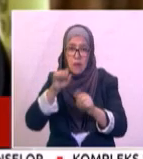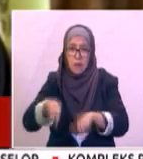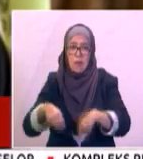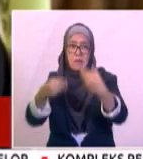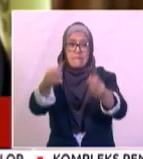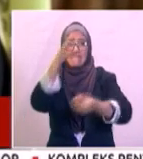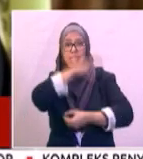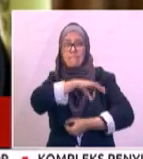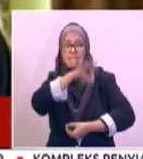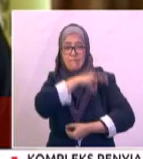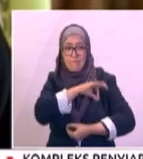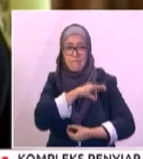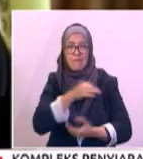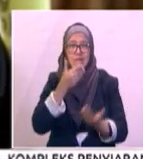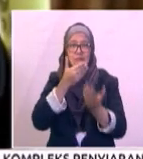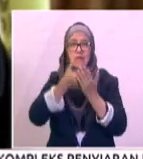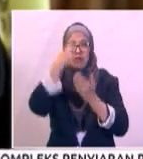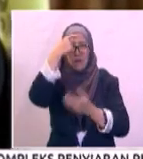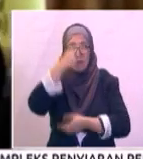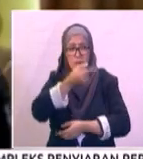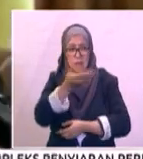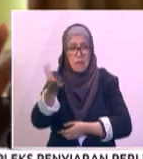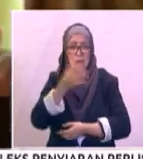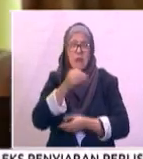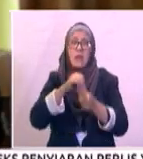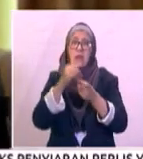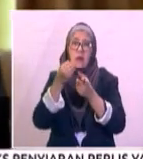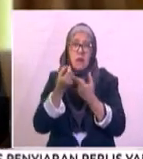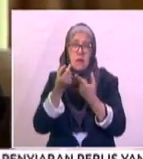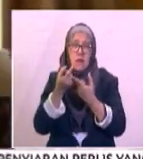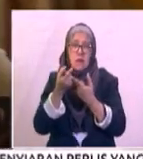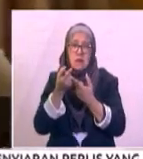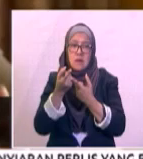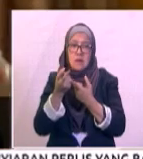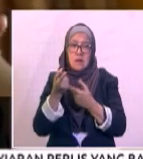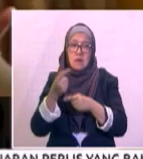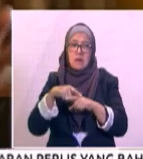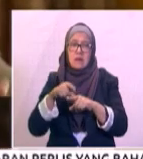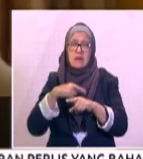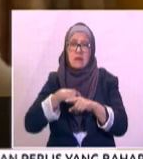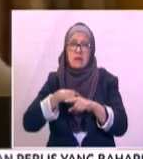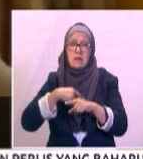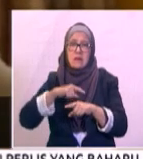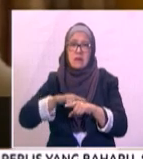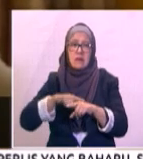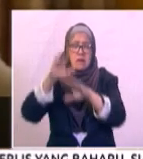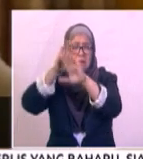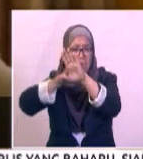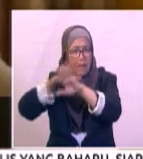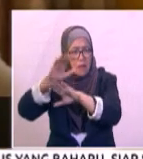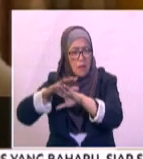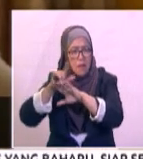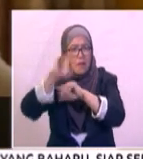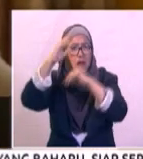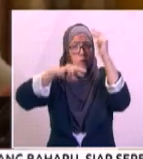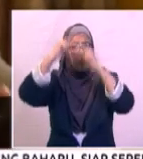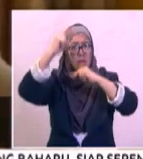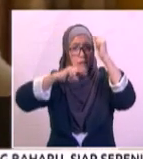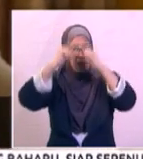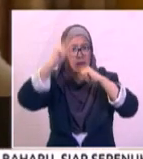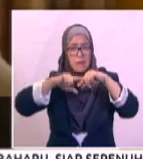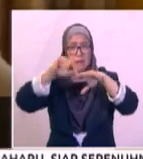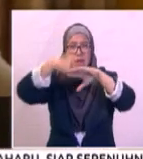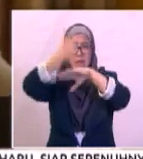manfaat kepada mereka, ataupun mereka mengusap-ngusap bangunan-bangunan yang dibina di Madinah ataupun di